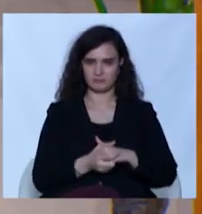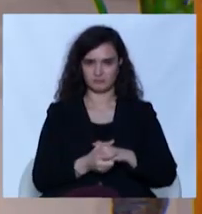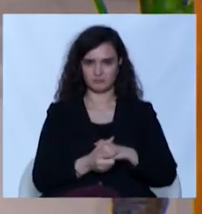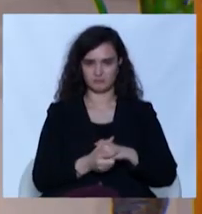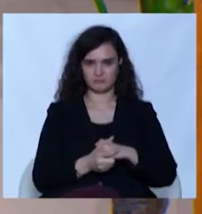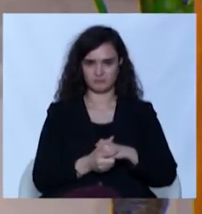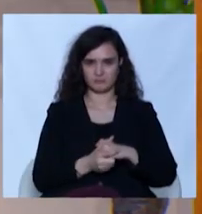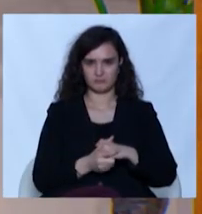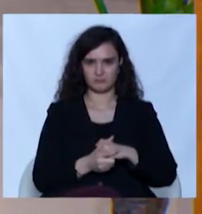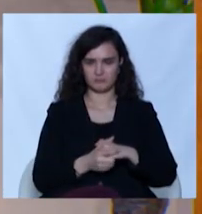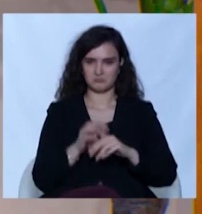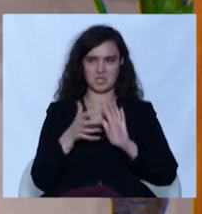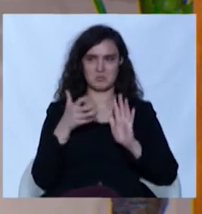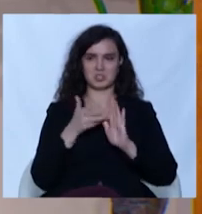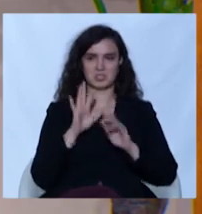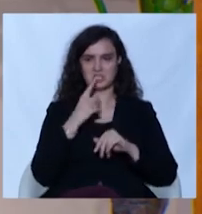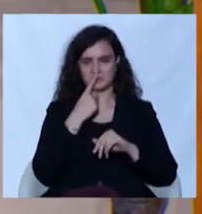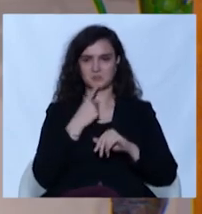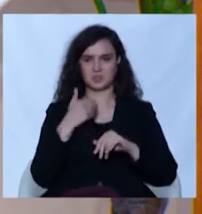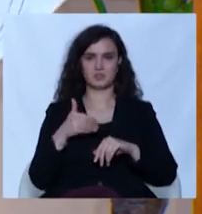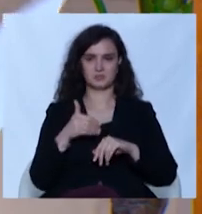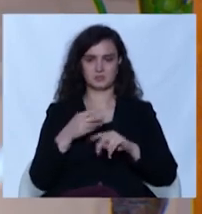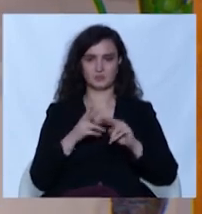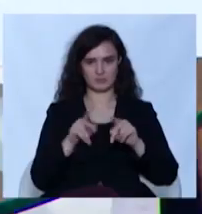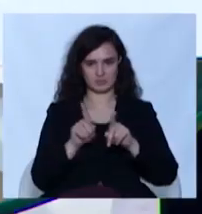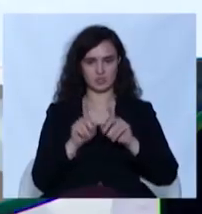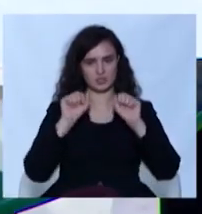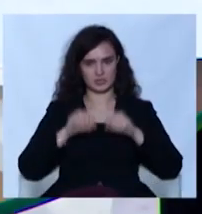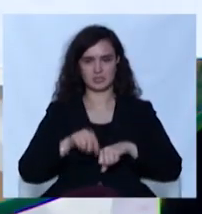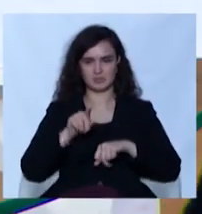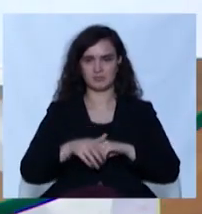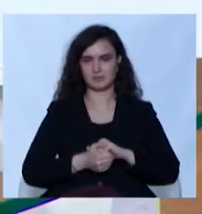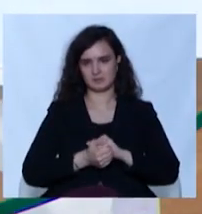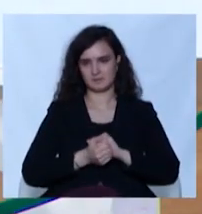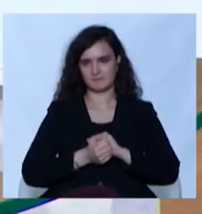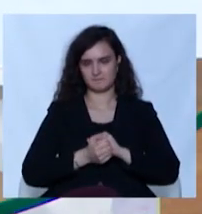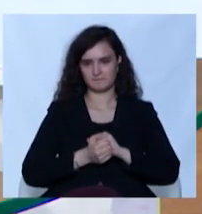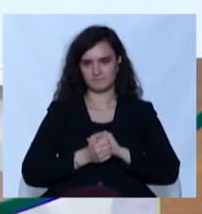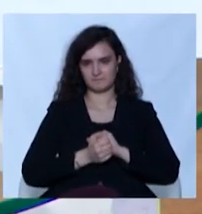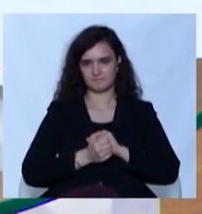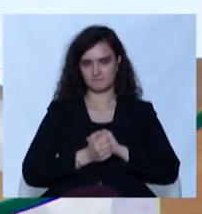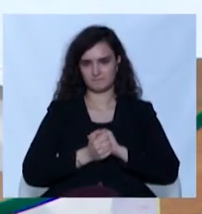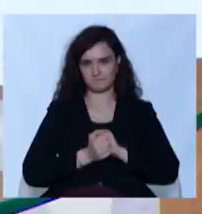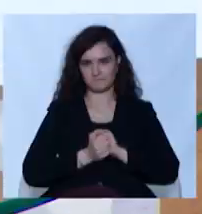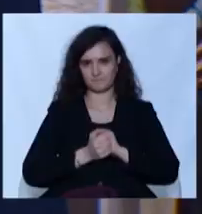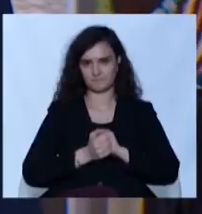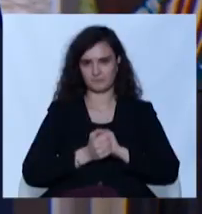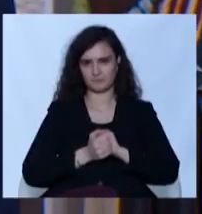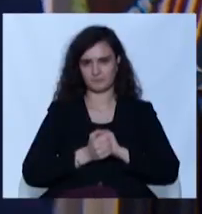არ დამაკლდა ის, რომ მას არა აქვს ცხვირი და პირი, ისე რომ ესეც შეიძლება. ეხა მოდი ვნახოთ.